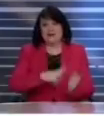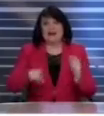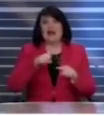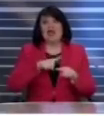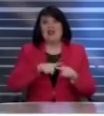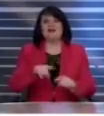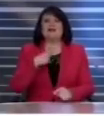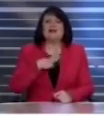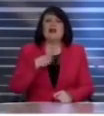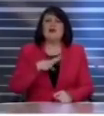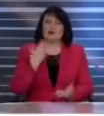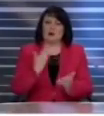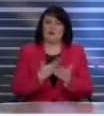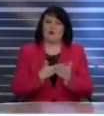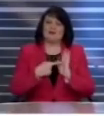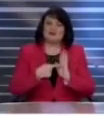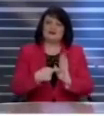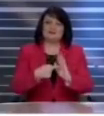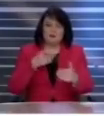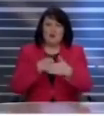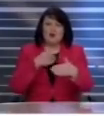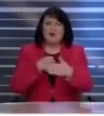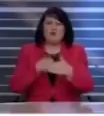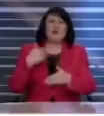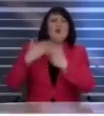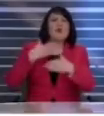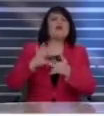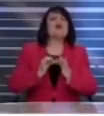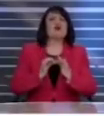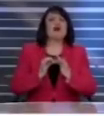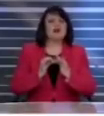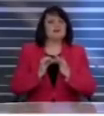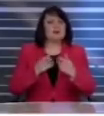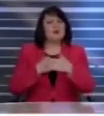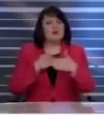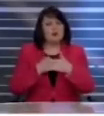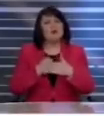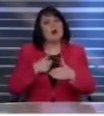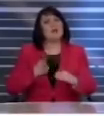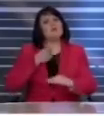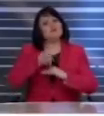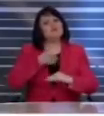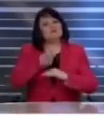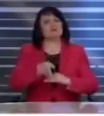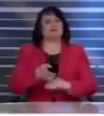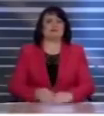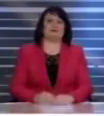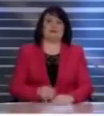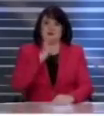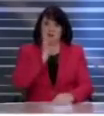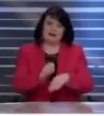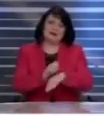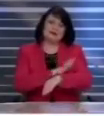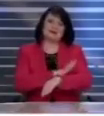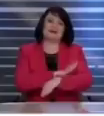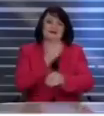μεγάλη θέληση να ξεπερνούν όποια εμπόδια η ιστορία τους έφερε μπροστά τους. Πραγματικά με τιμά και συγκινούμε που